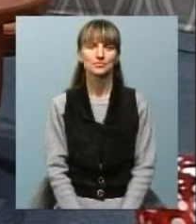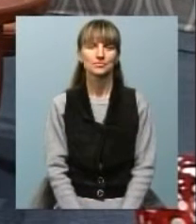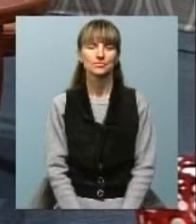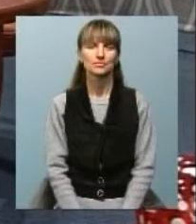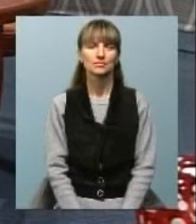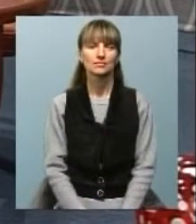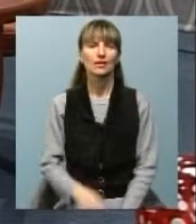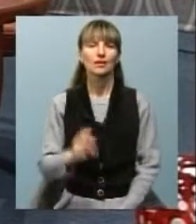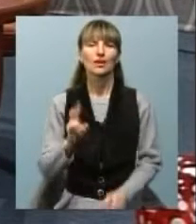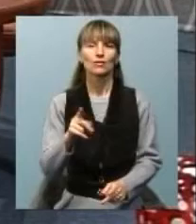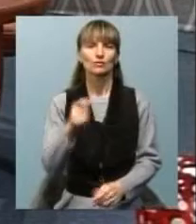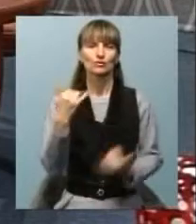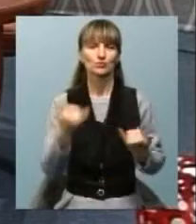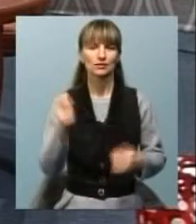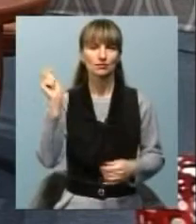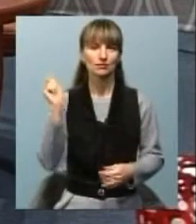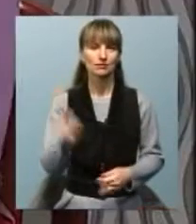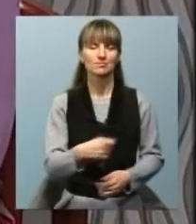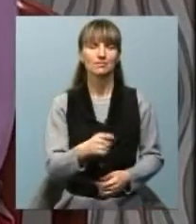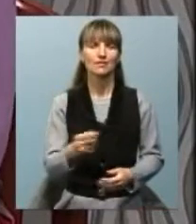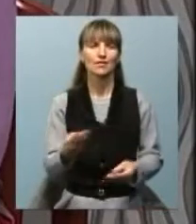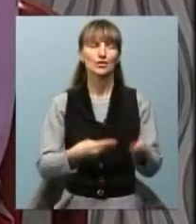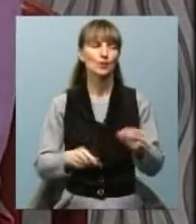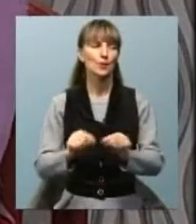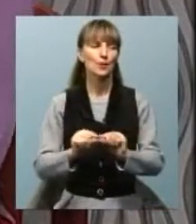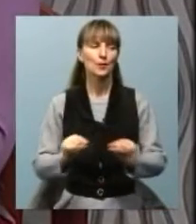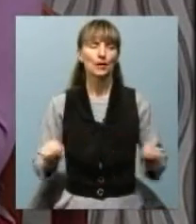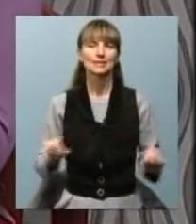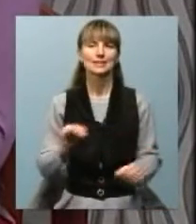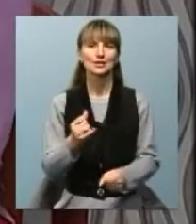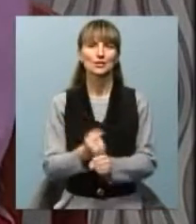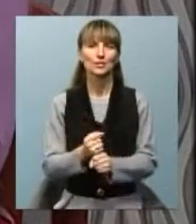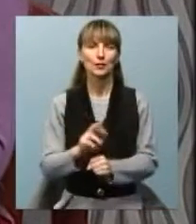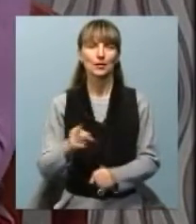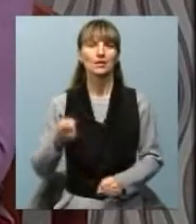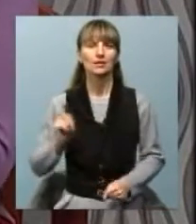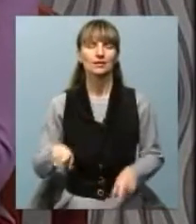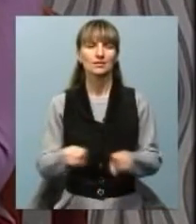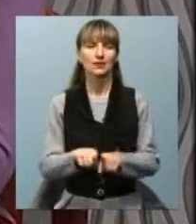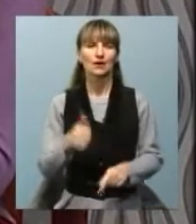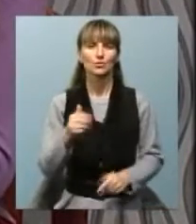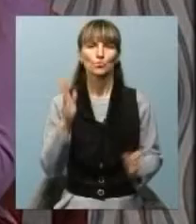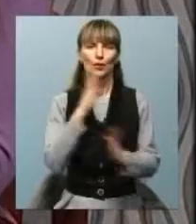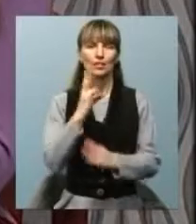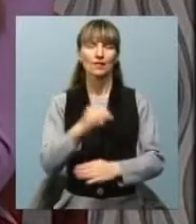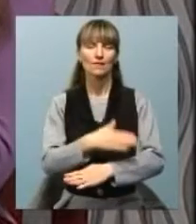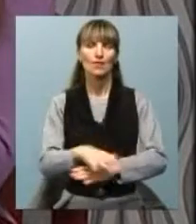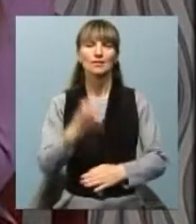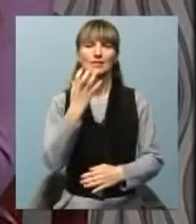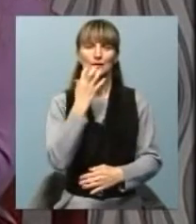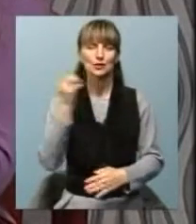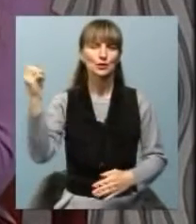Напевно, ти зараз махнула б чарівною паличкою, ну, принаймні, я б зараз махнула чарівною паличкою і зробила б реально таку гарну погоду на вулиці,